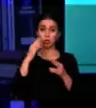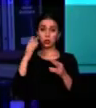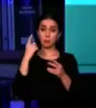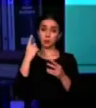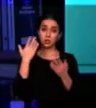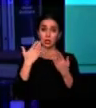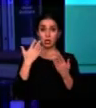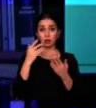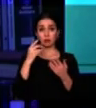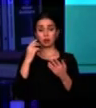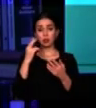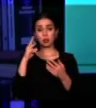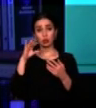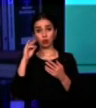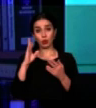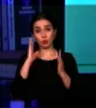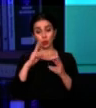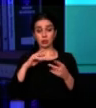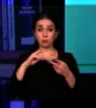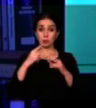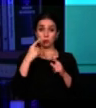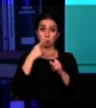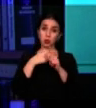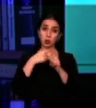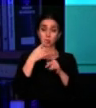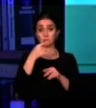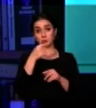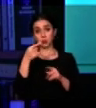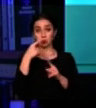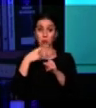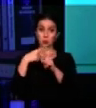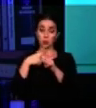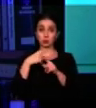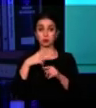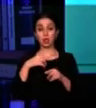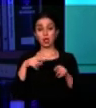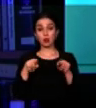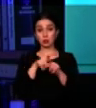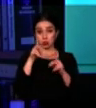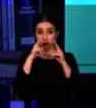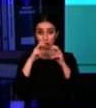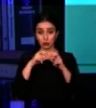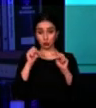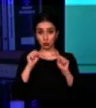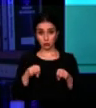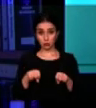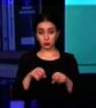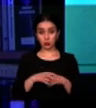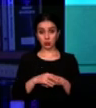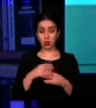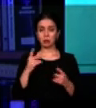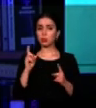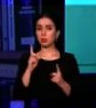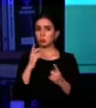болады деген болса, ишоралар әлмешеді. Плюс, минус, плюс. Сіз бұны текшіріп көрішіңіз қан мүмкін.